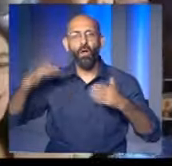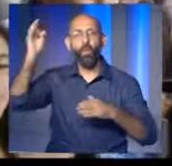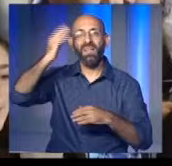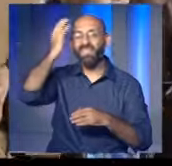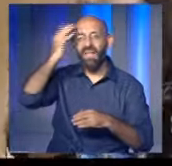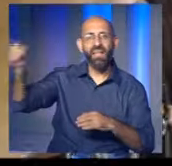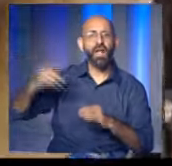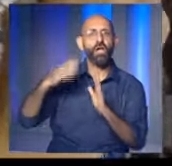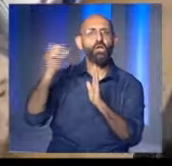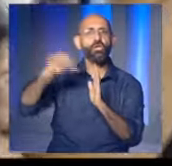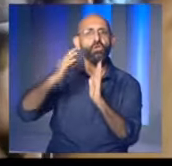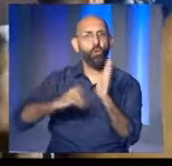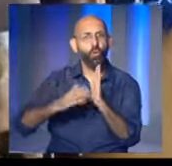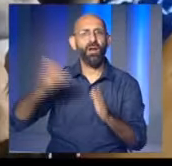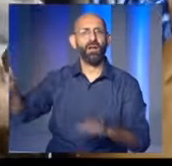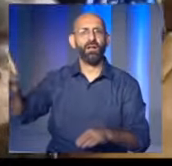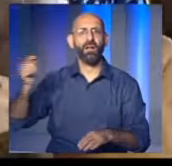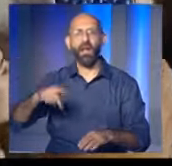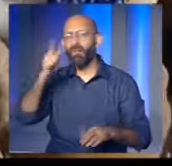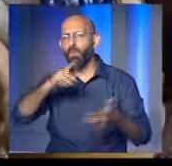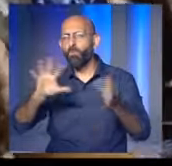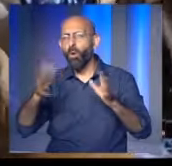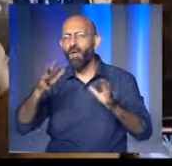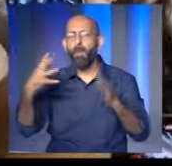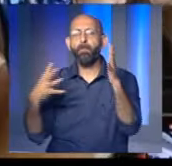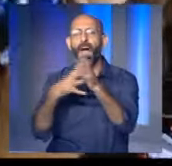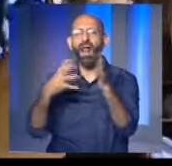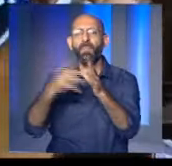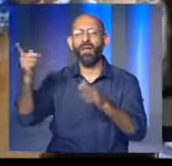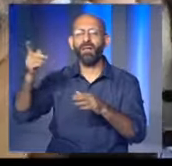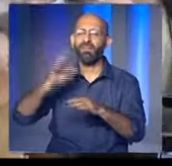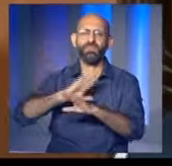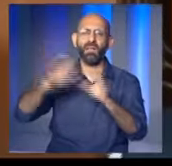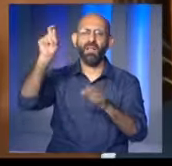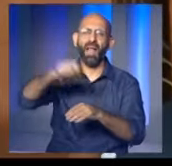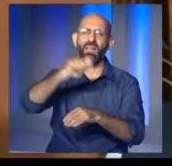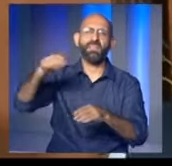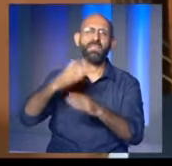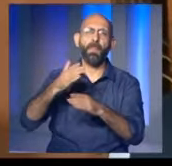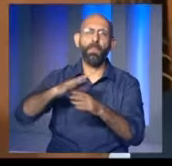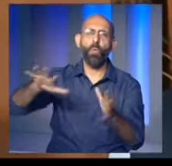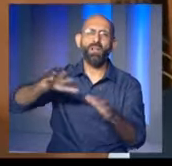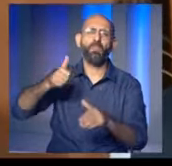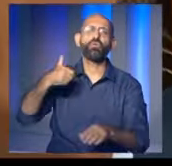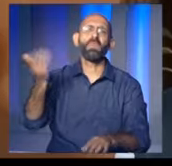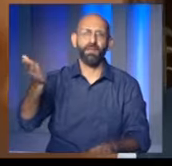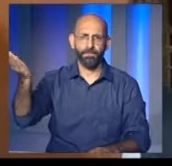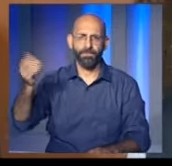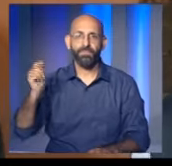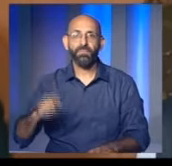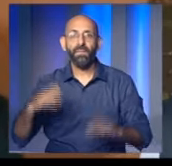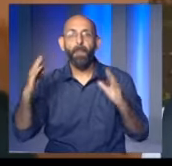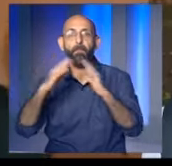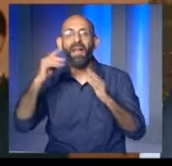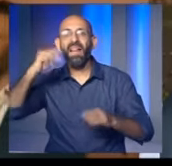وصور وعن احتمال إلغاء مهرجانات معالبك الدولية هيدي السنة بسبب الأوضاع. بيت الدين وبعلبك يعني بالمبدأ